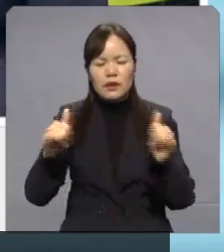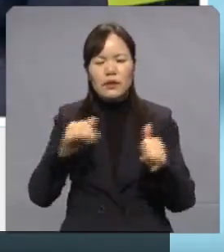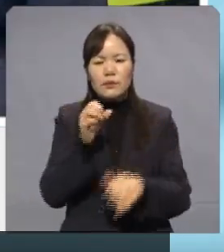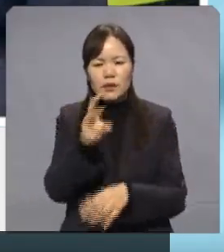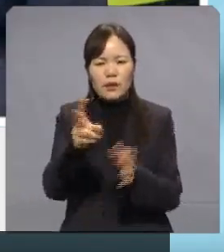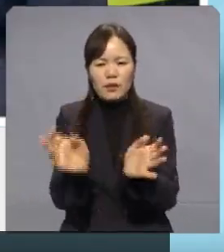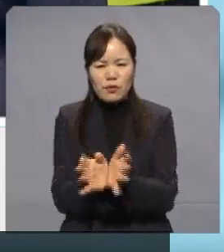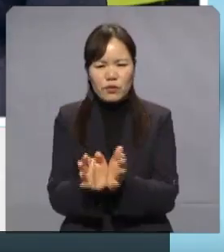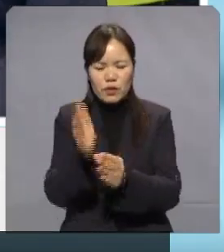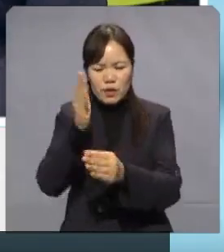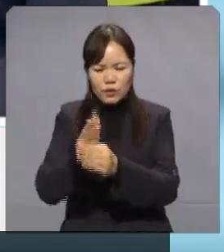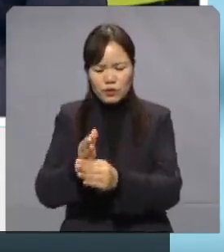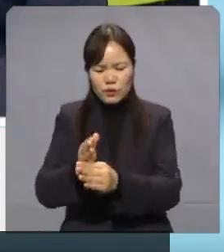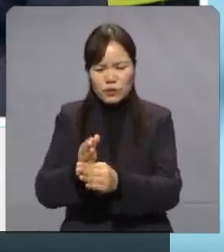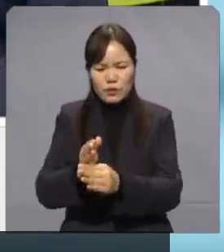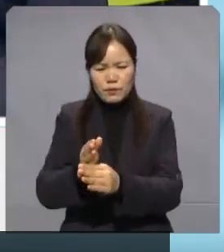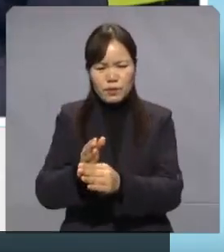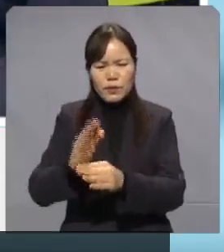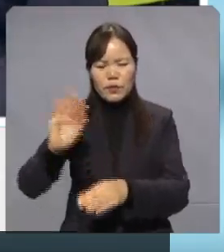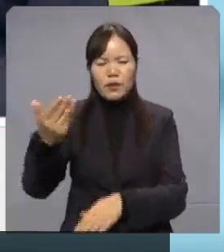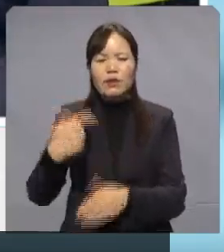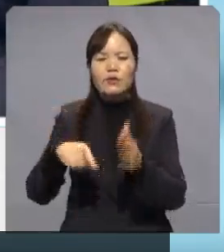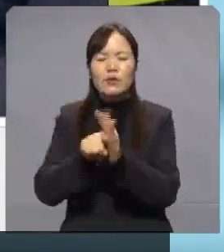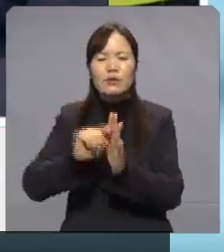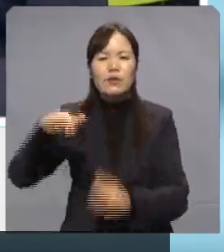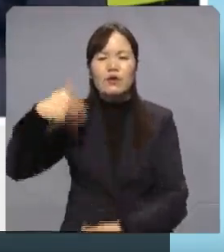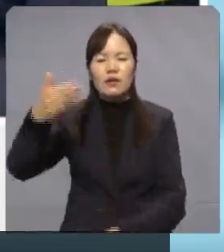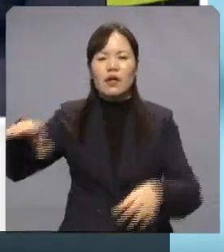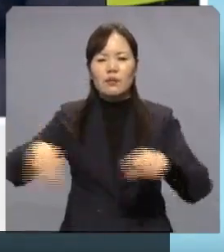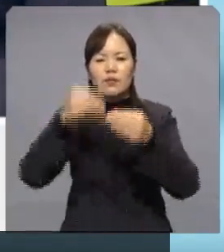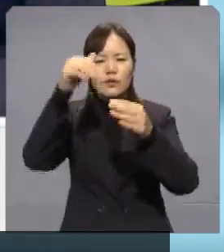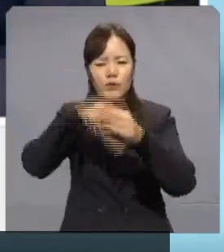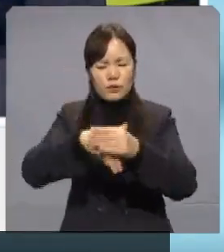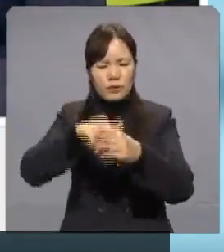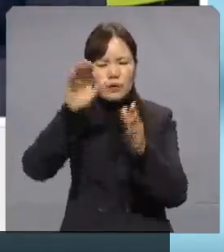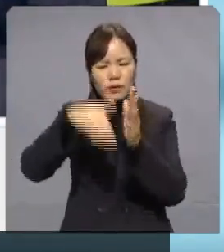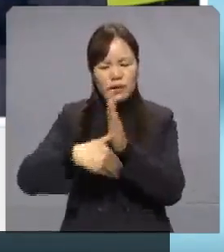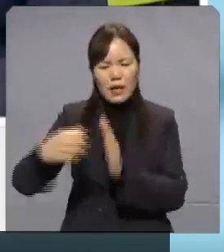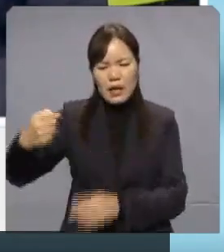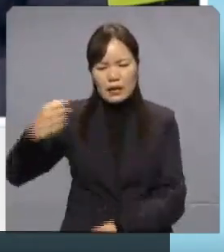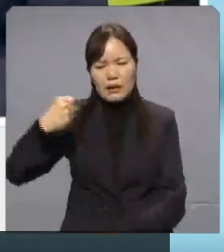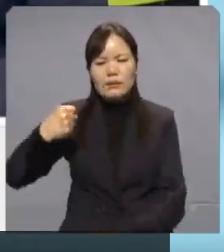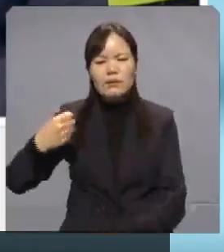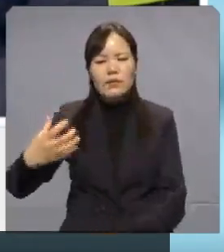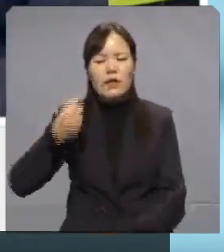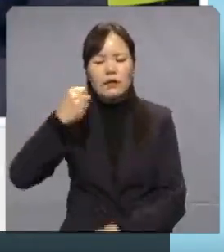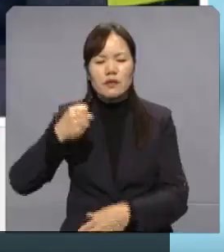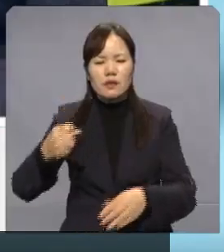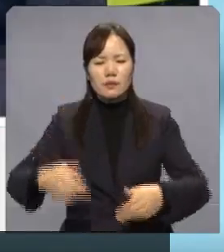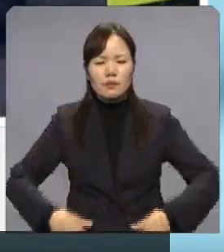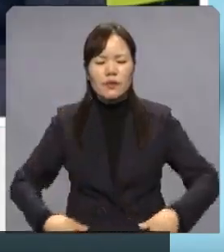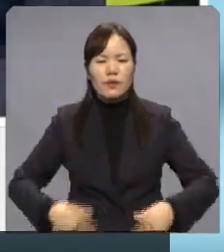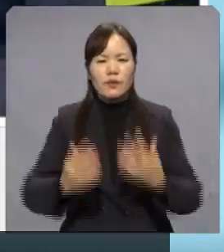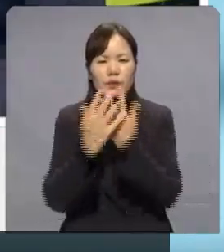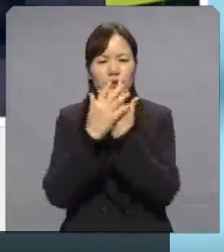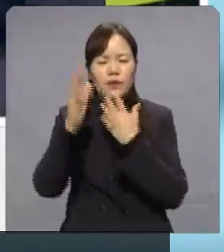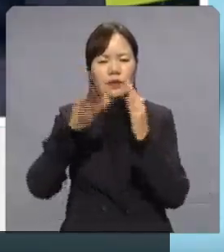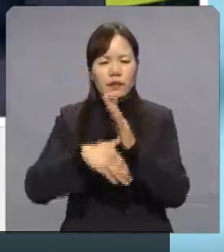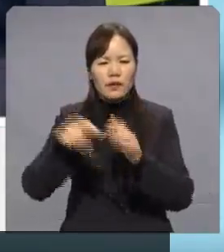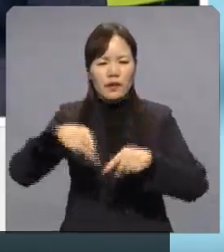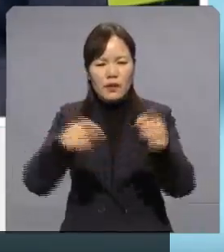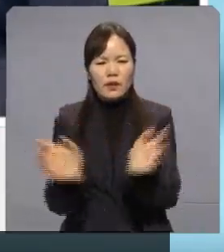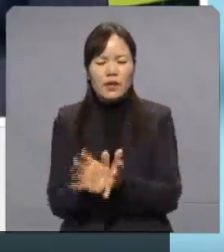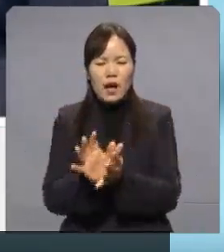주된 세력으로 남기 위해서는 다음 총선에 장악력을 가져야 되거든요. 그렇죠. 소위 지도 전당대회를 통해서 당을 장악해야